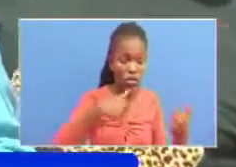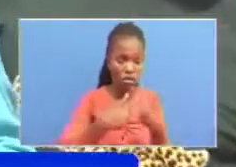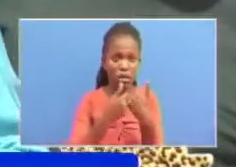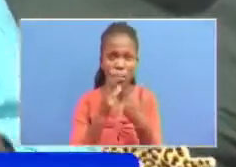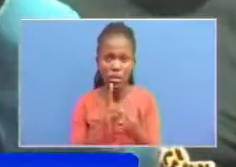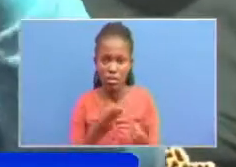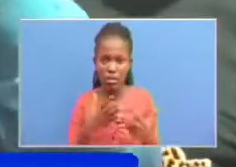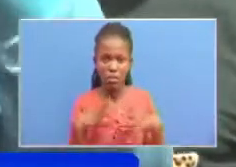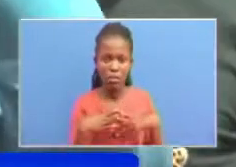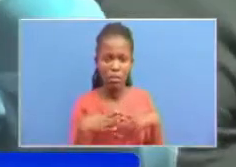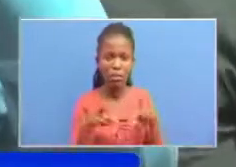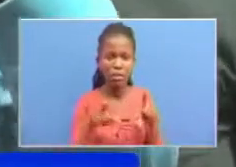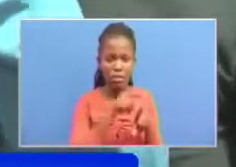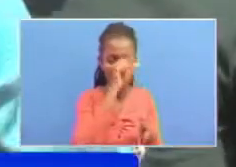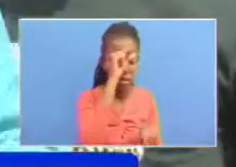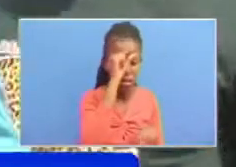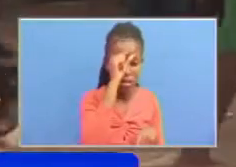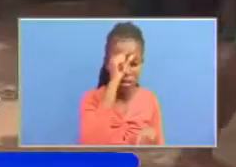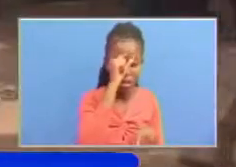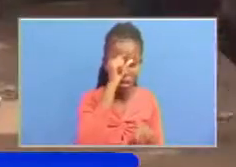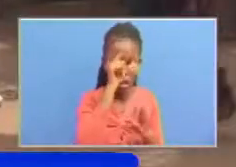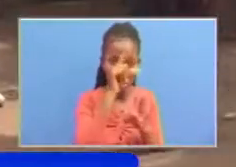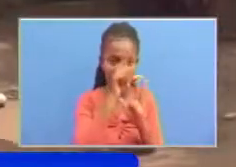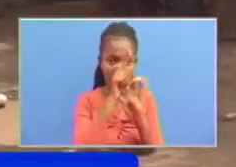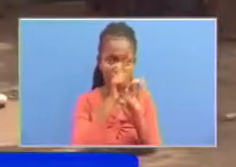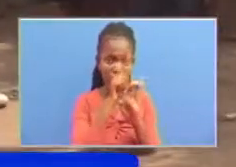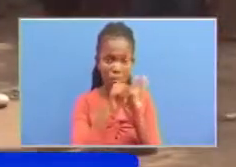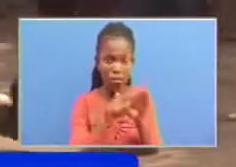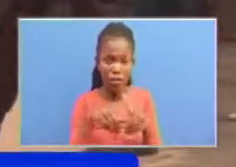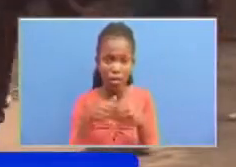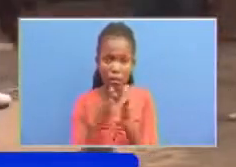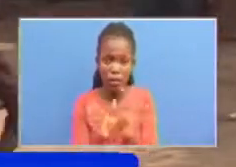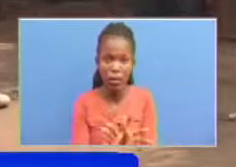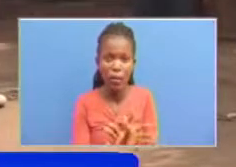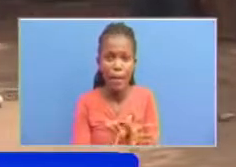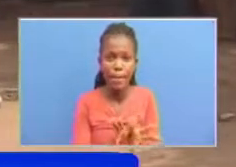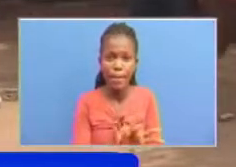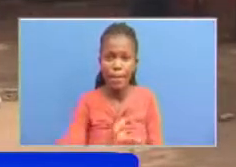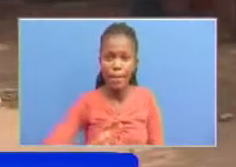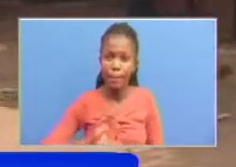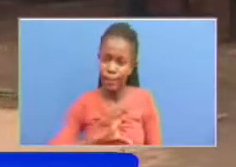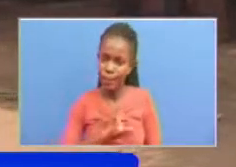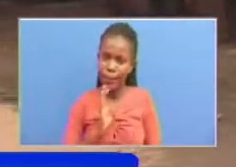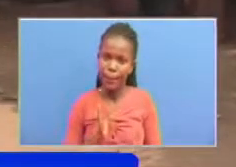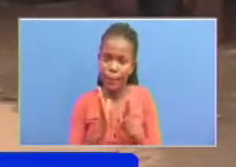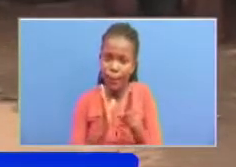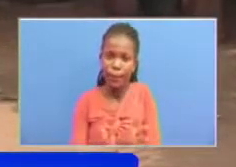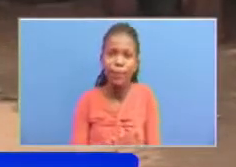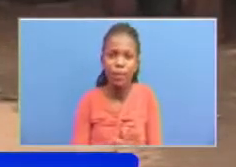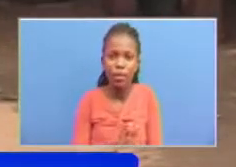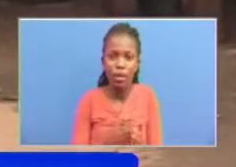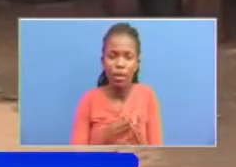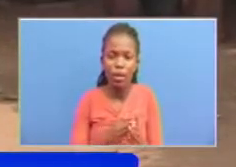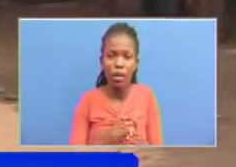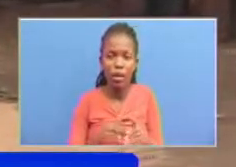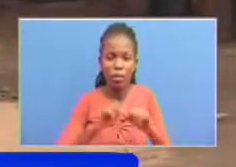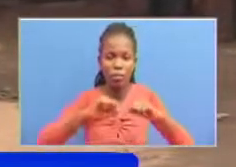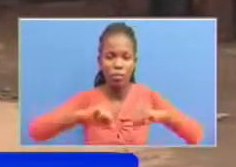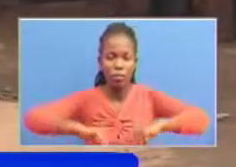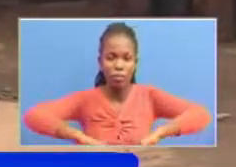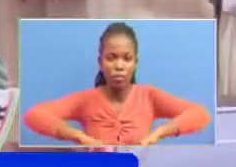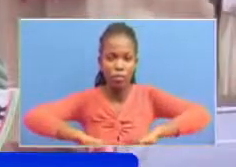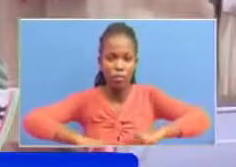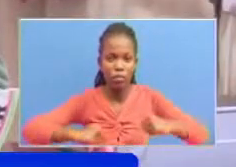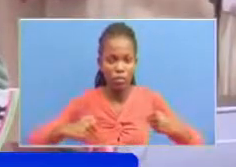mwimo odwe kile toze atwa sheria mokoni. Commissioner Mahalim ni unyokanyo kwa to yama tumota yulo wakosa mia